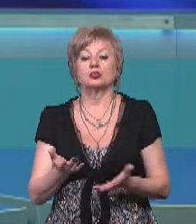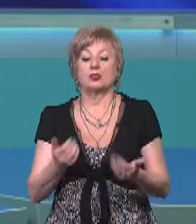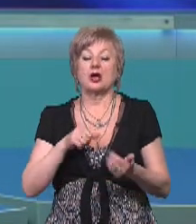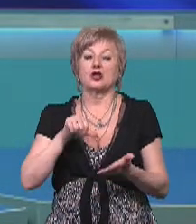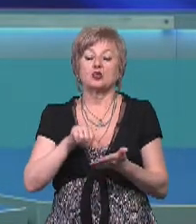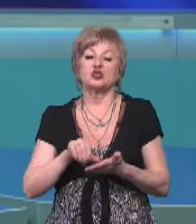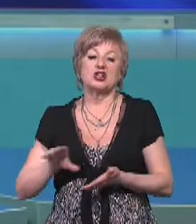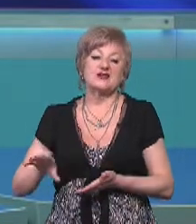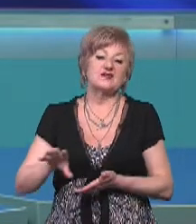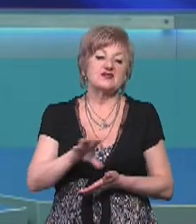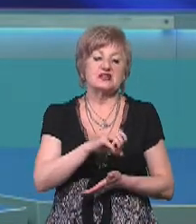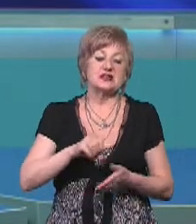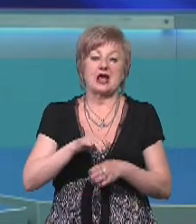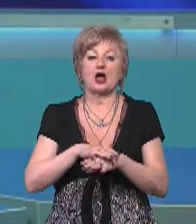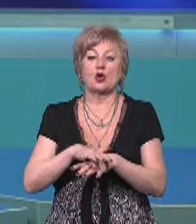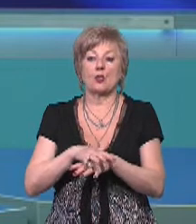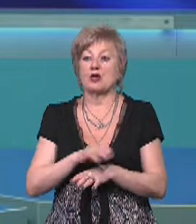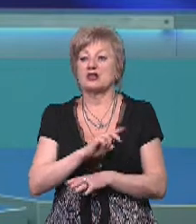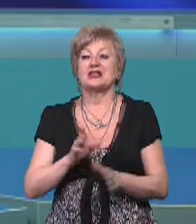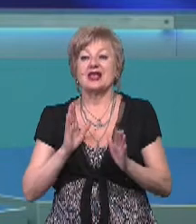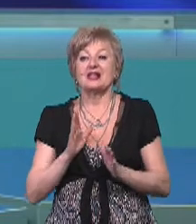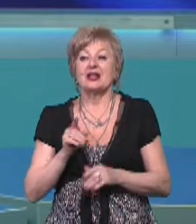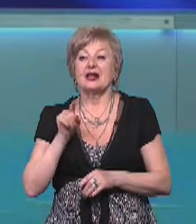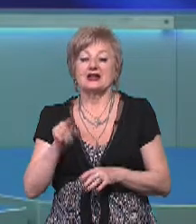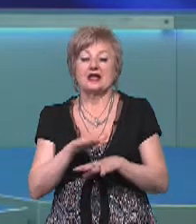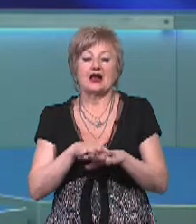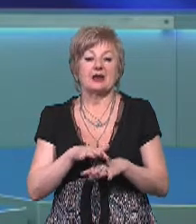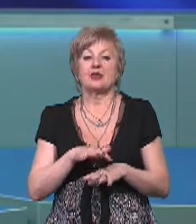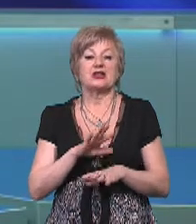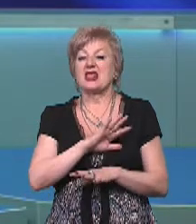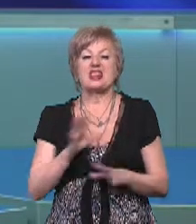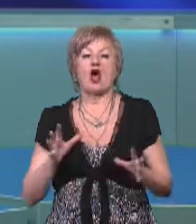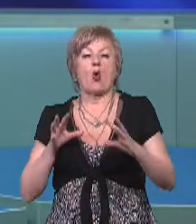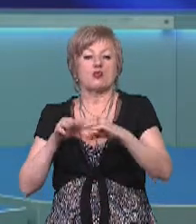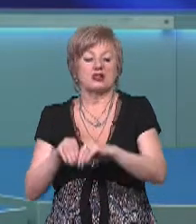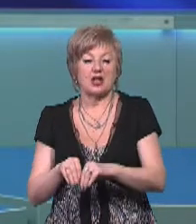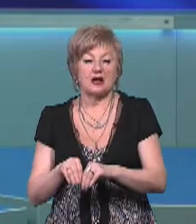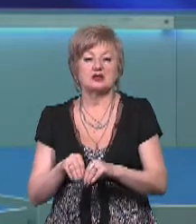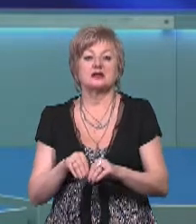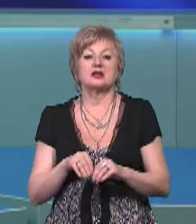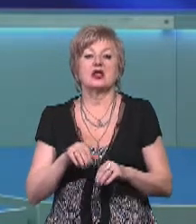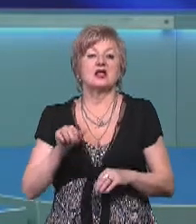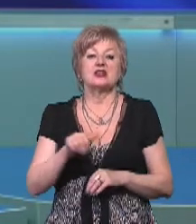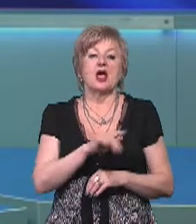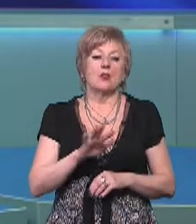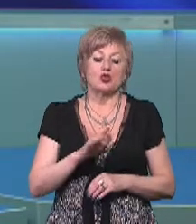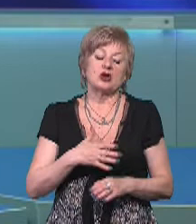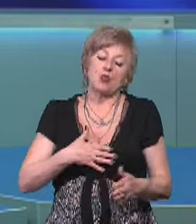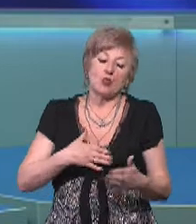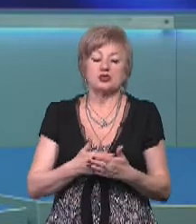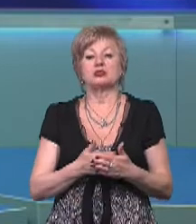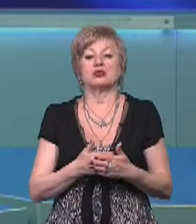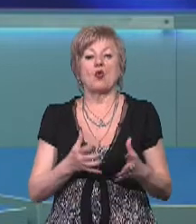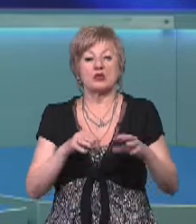участь абсолютно всі громади. Не тільки ті громади, які там не об'єдналися, там не пішли по процедурі добровільного